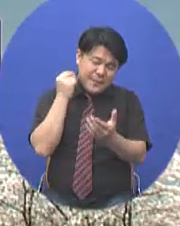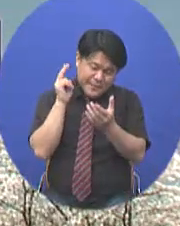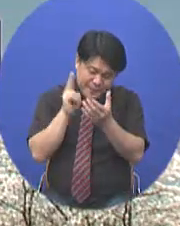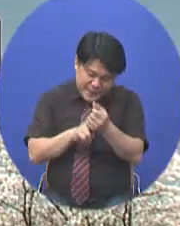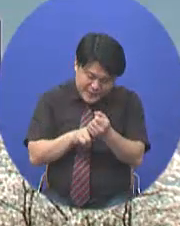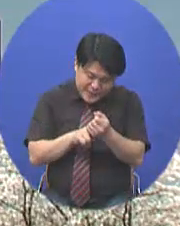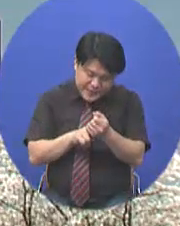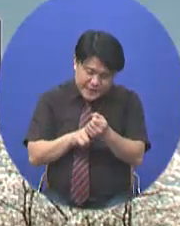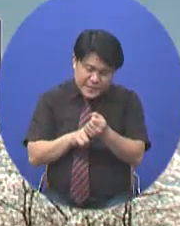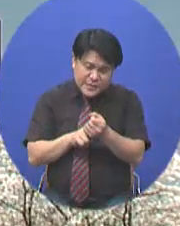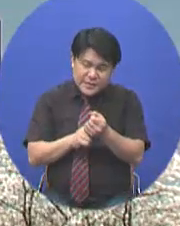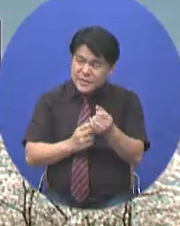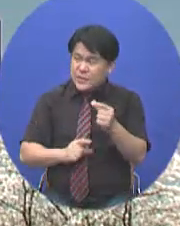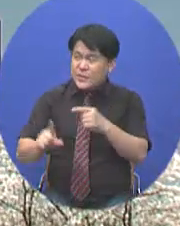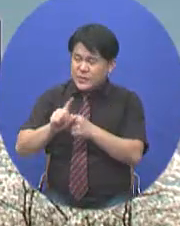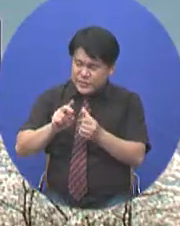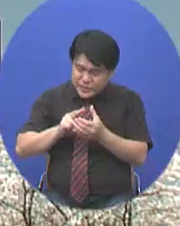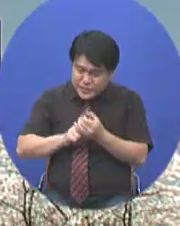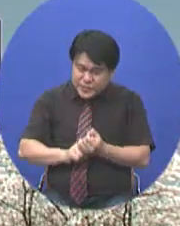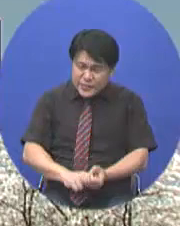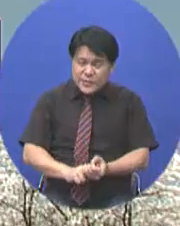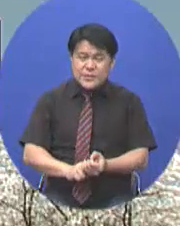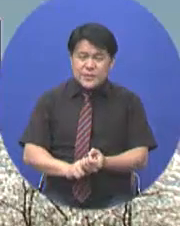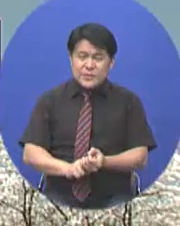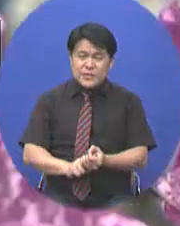그토록 꽃도 피면